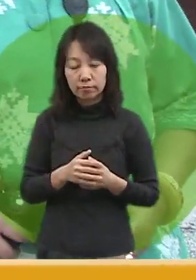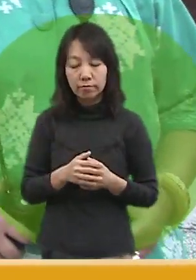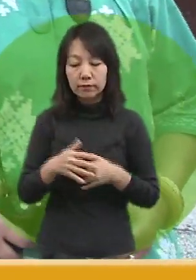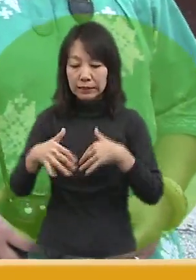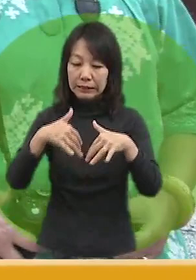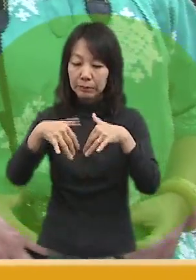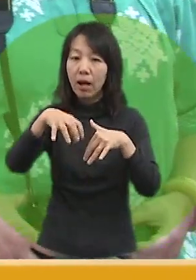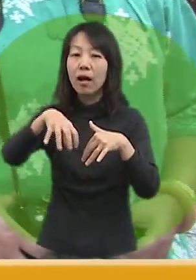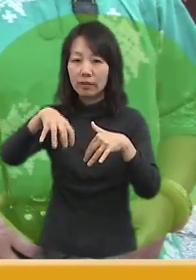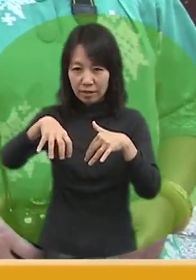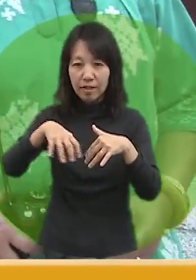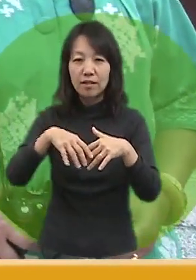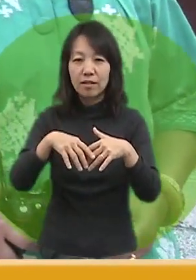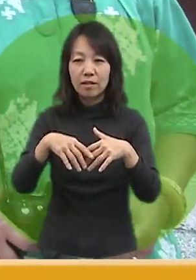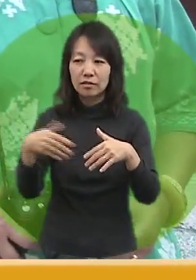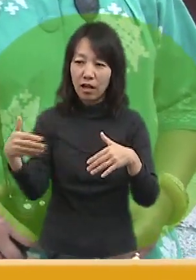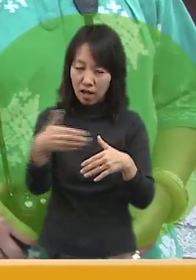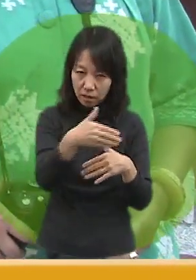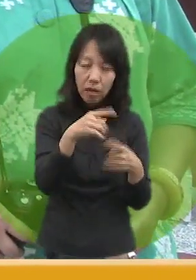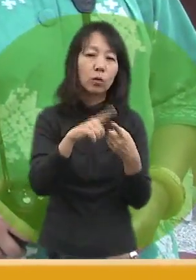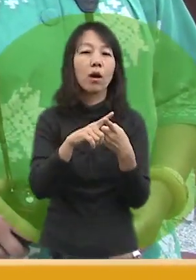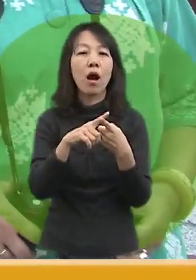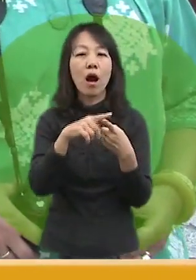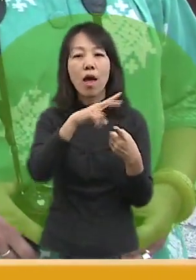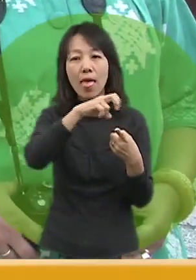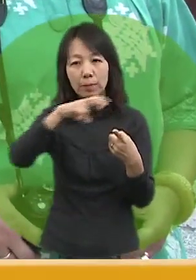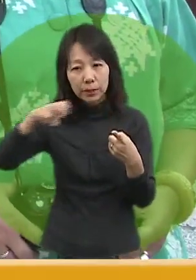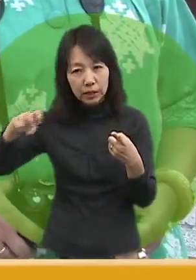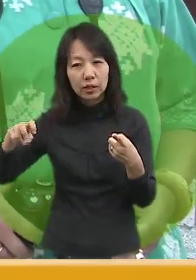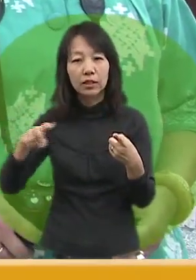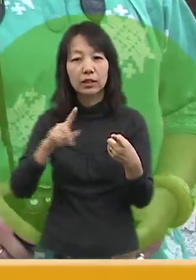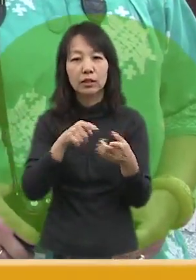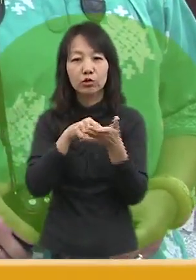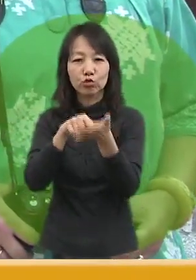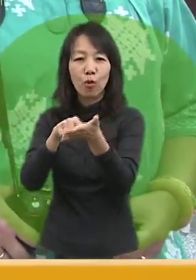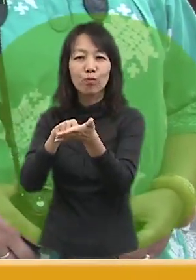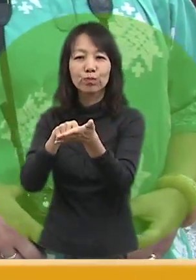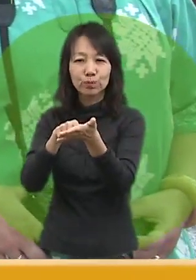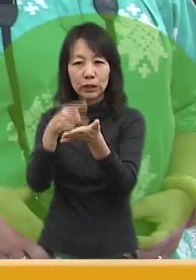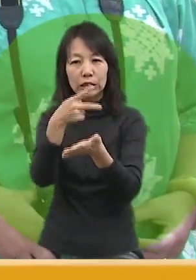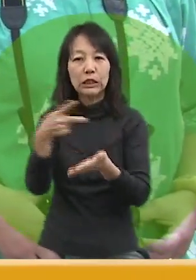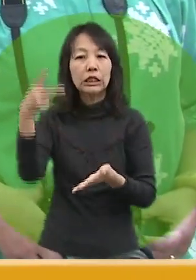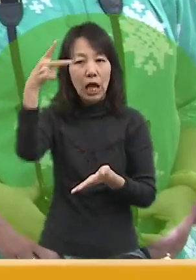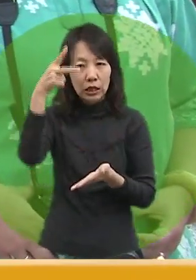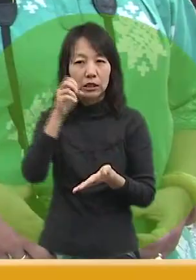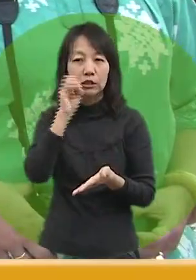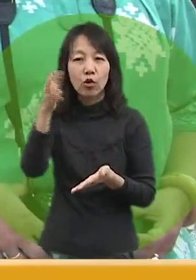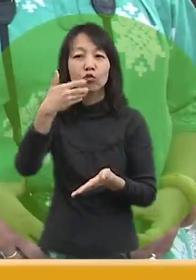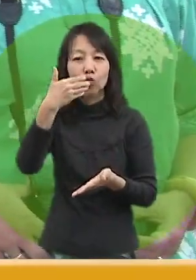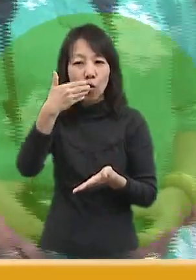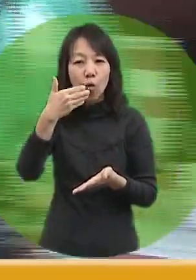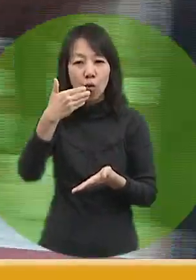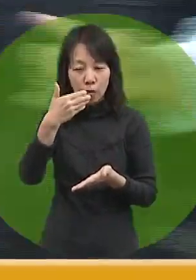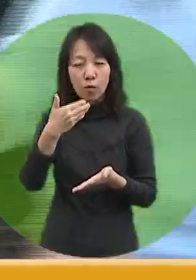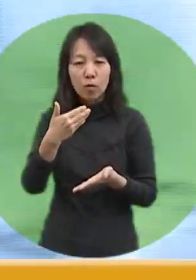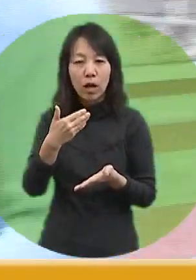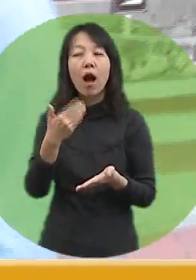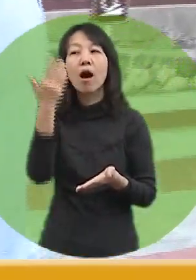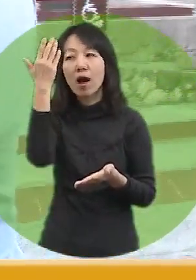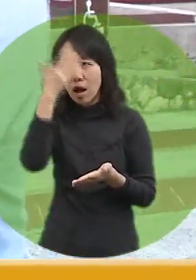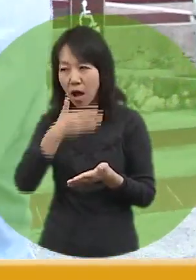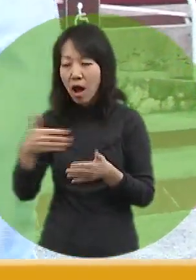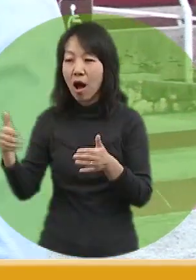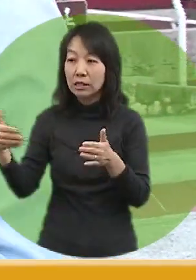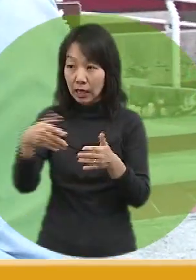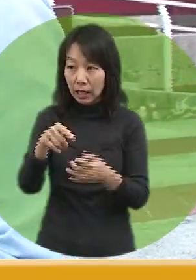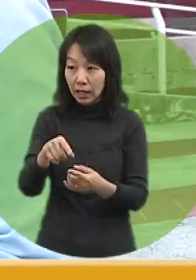で魚とかエビとかいろいろ頼んで、はいはいはい、2階で残食事で、 魚選んで、はい、さ